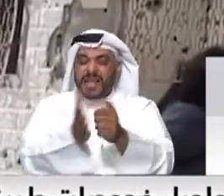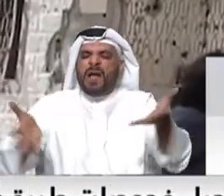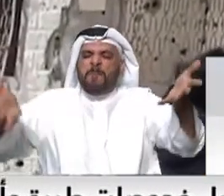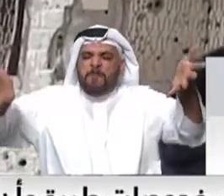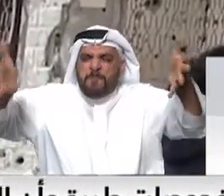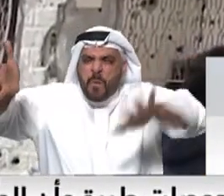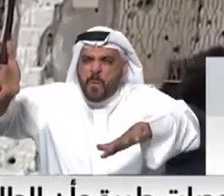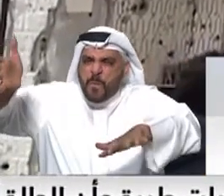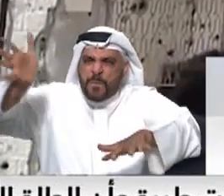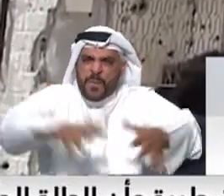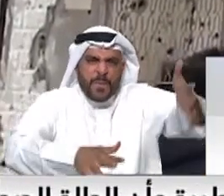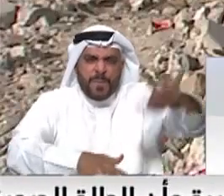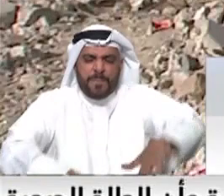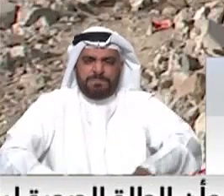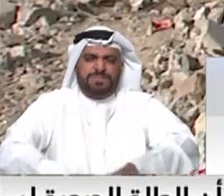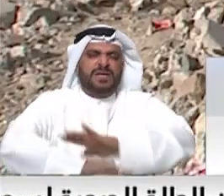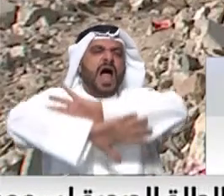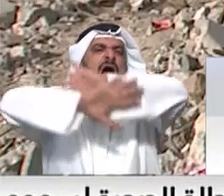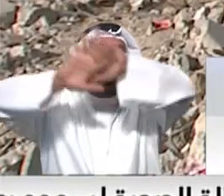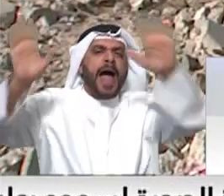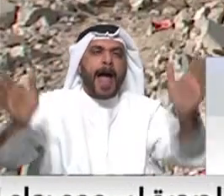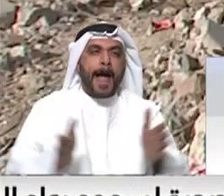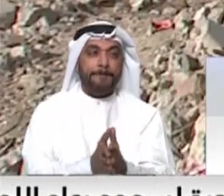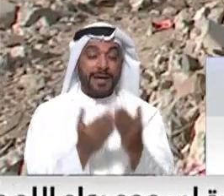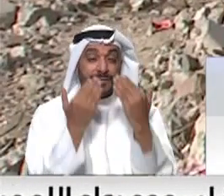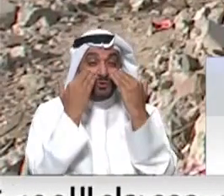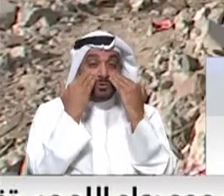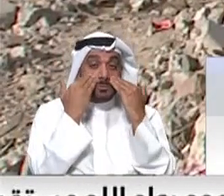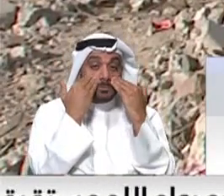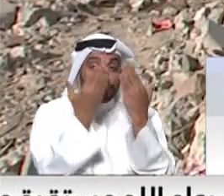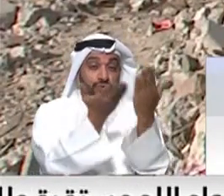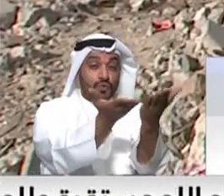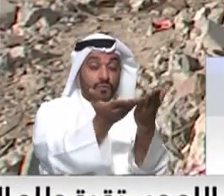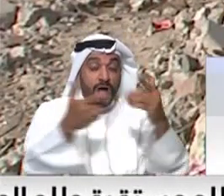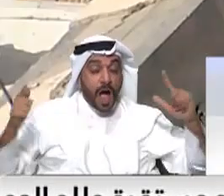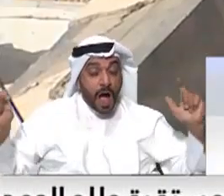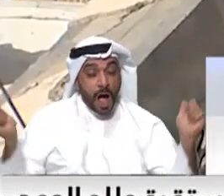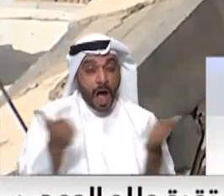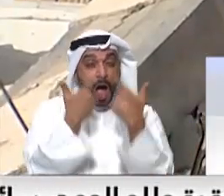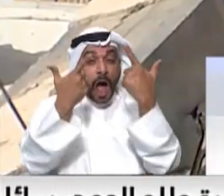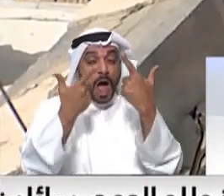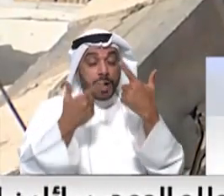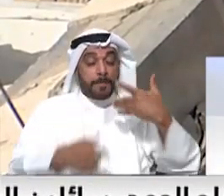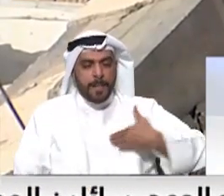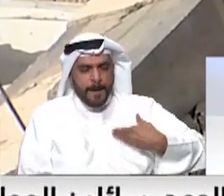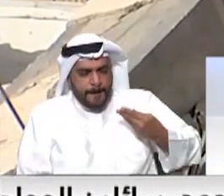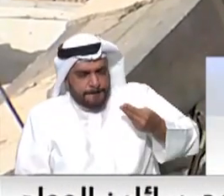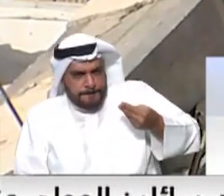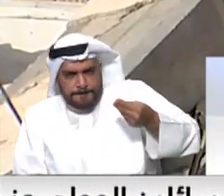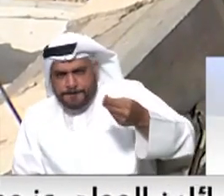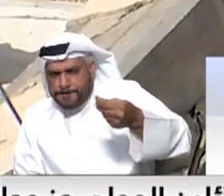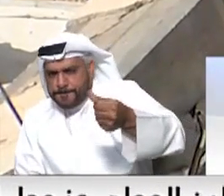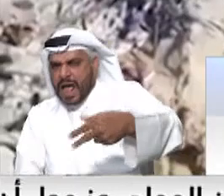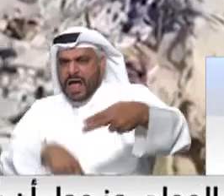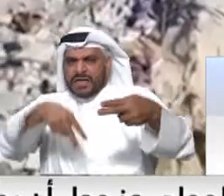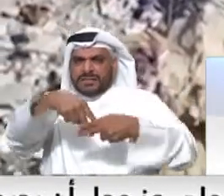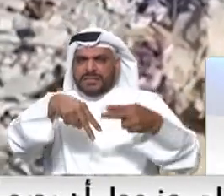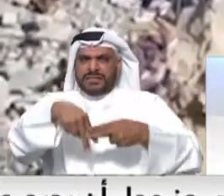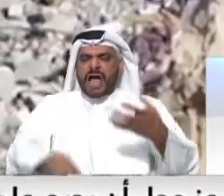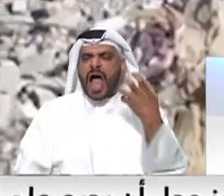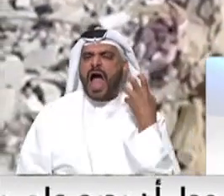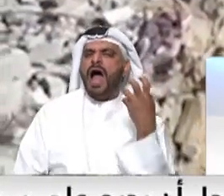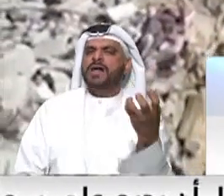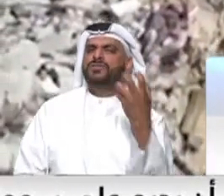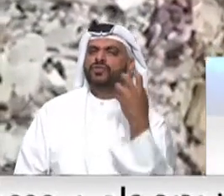المشاهد المكررة المؤلمة أمام أعينهم لحرب تجرد فيها الاحتلال الإسرائيلي عن